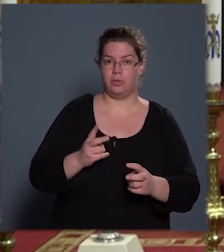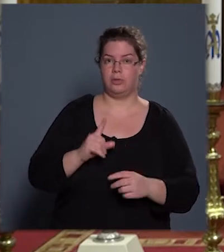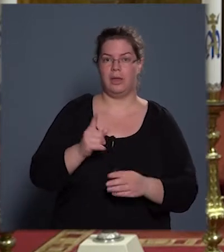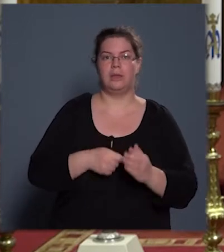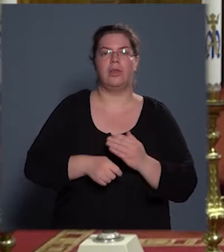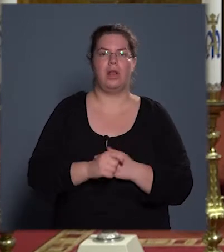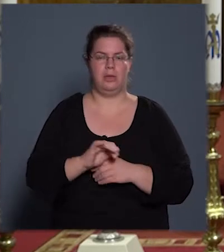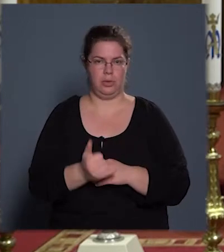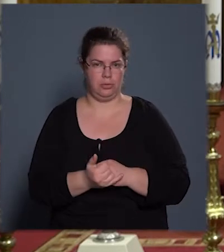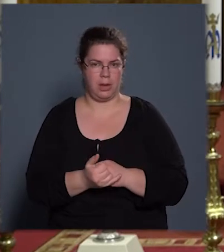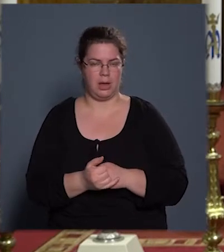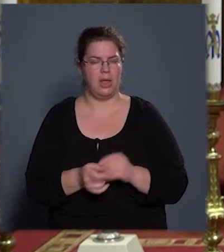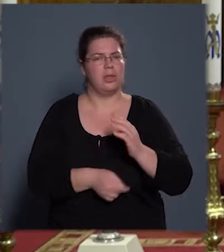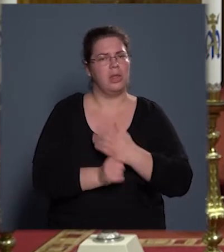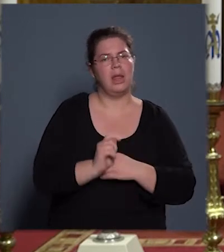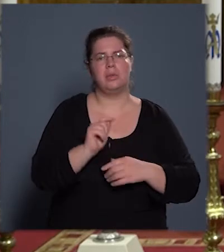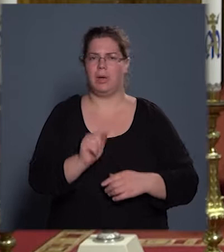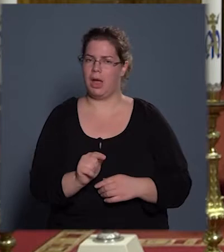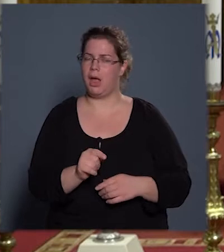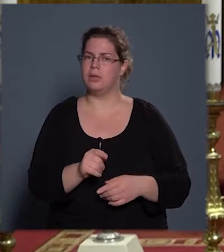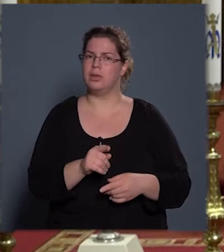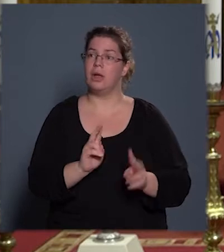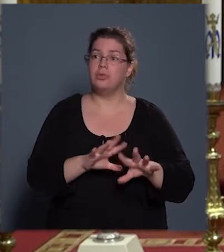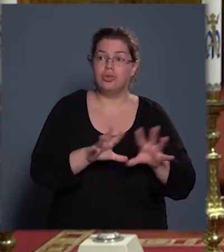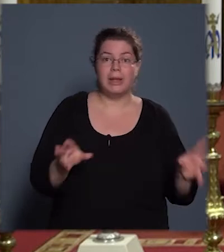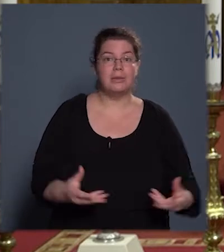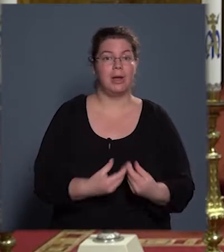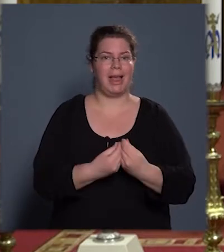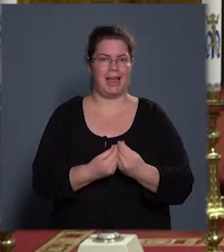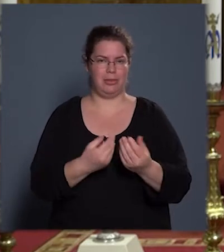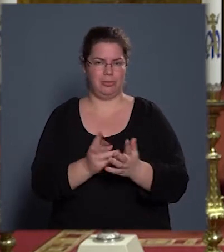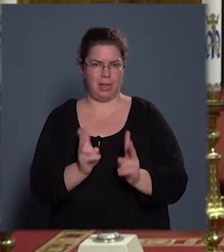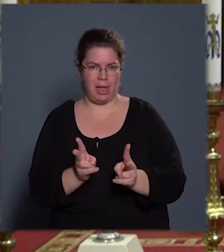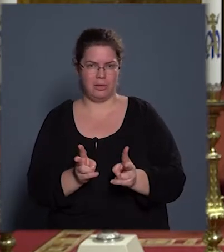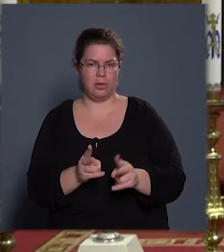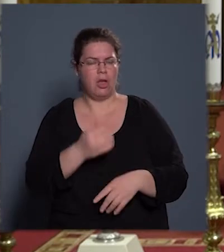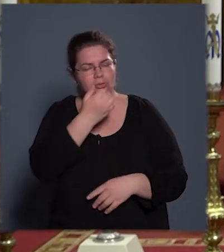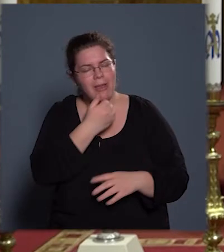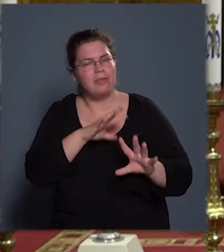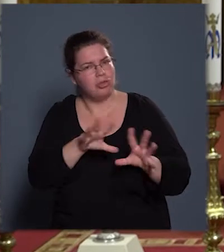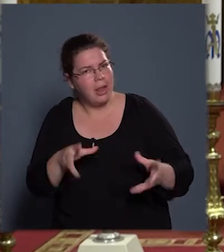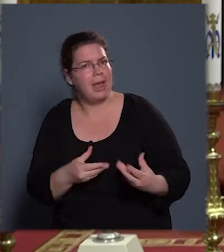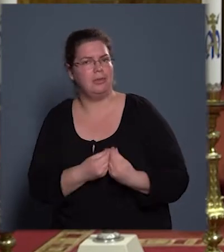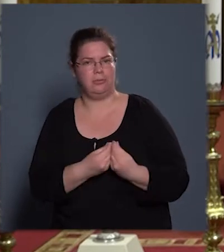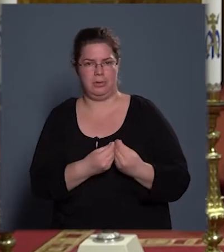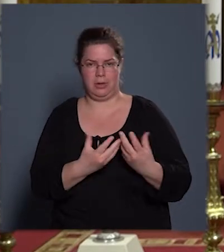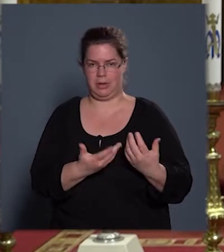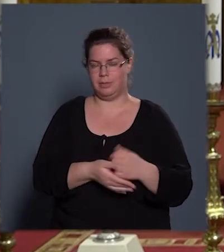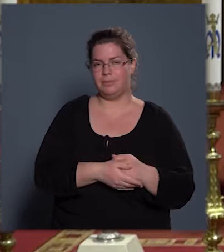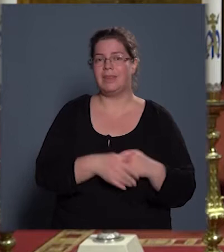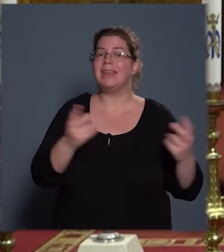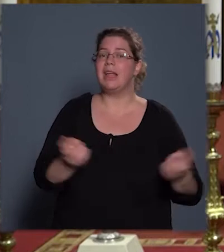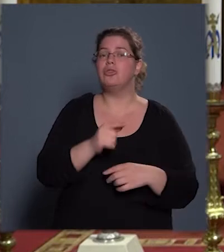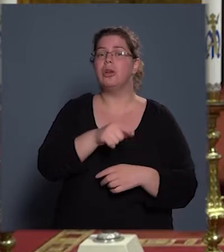szépségét. Találjuk meg azt, hogy a családokkal együtt lehetünk, a saját családunkkal lehetünk együtt. Keressük meg